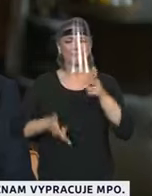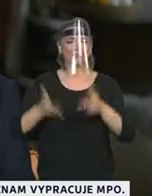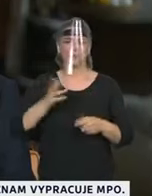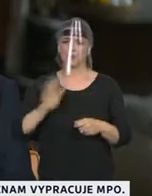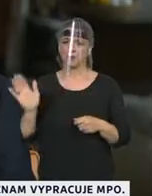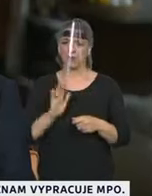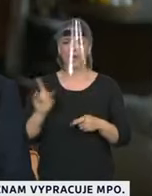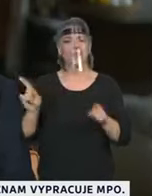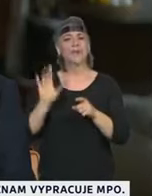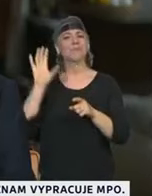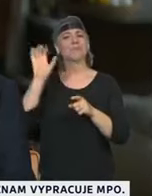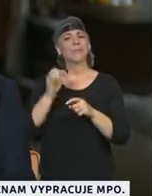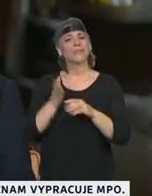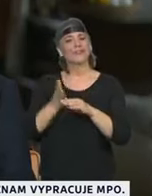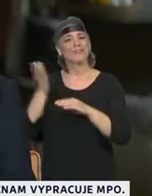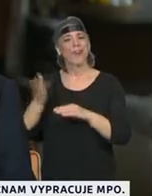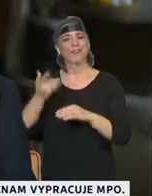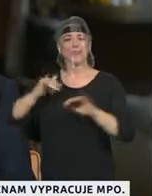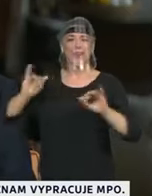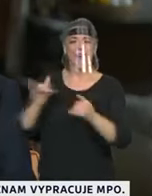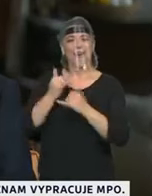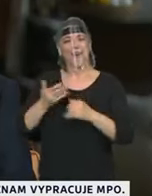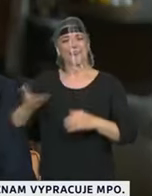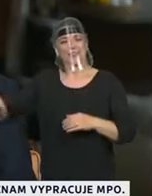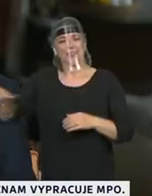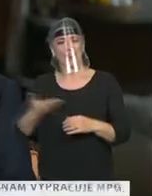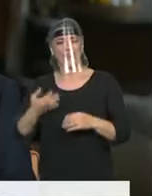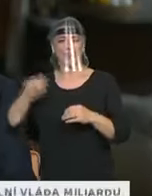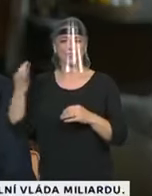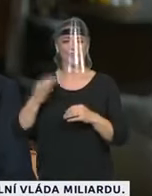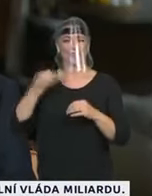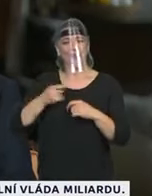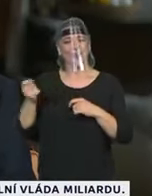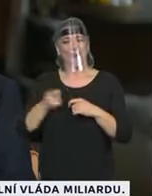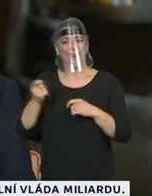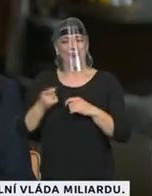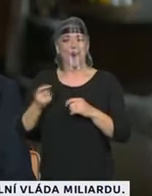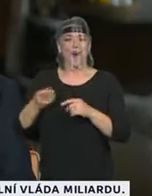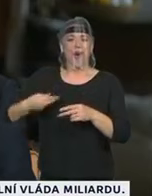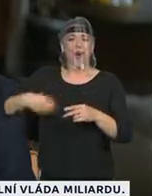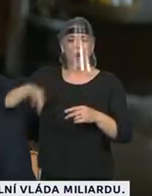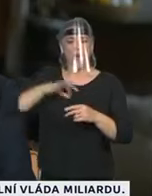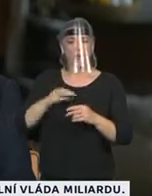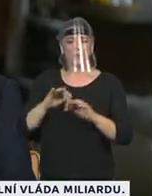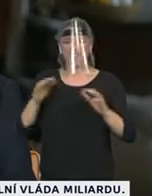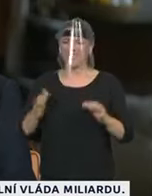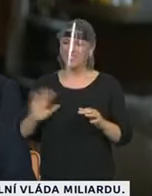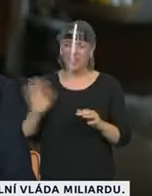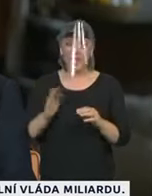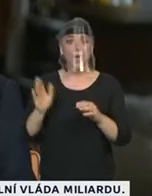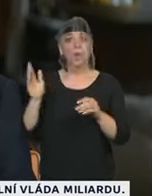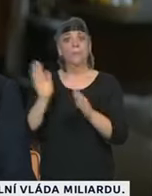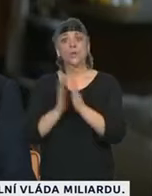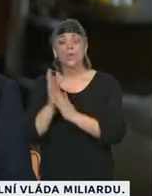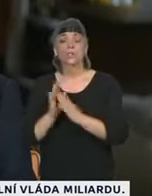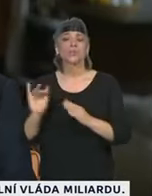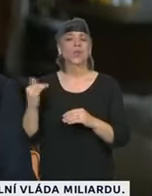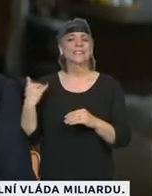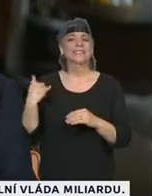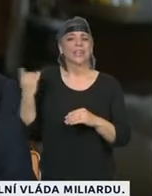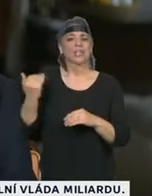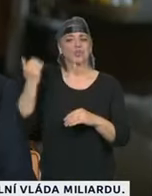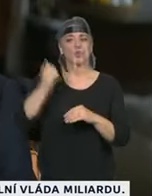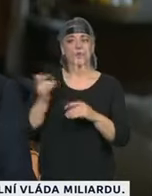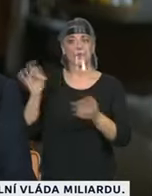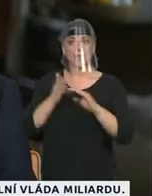musíme přednostně společně ochránit. Doufám, že nikoho nenapadne navštěvovat starší lidi. A doufám, že